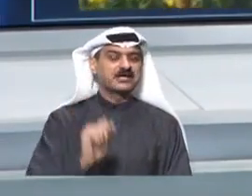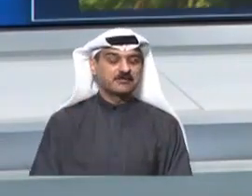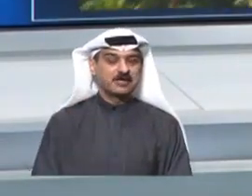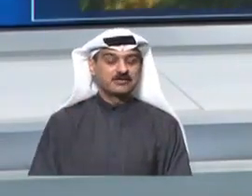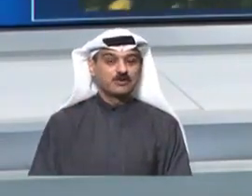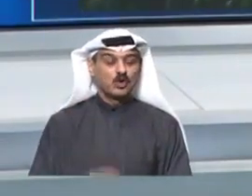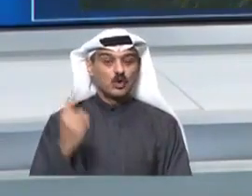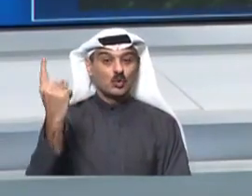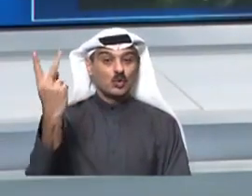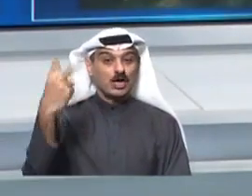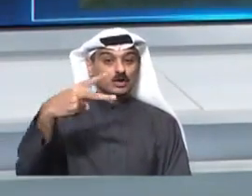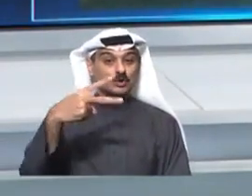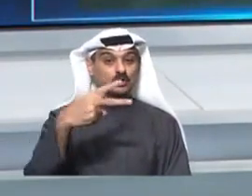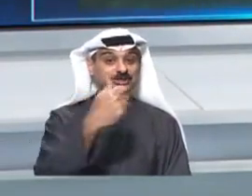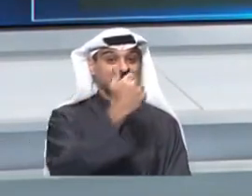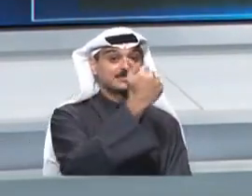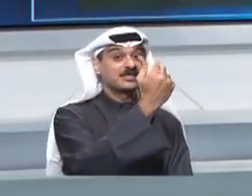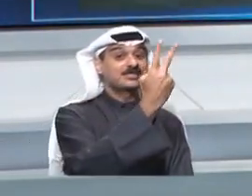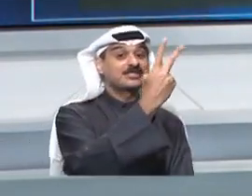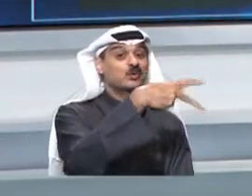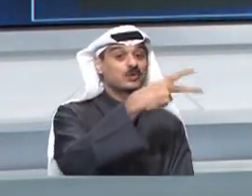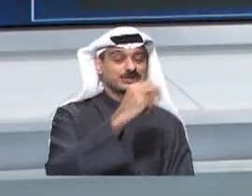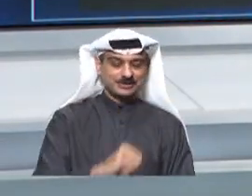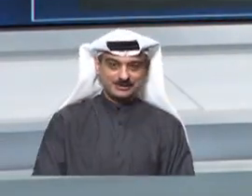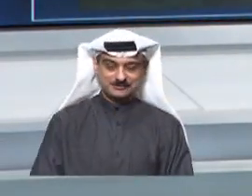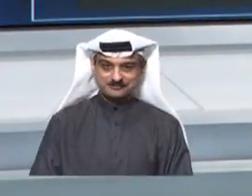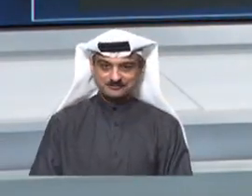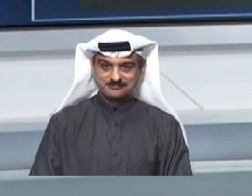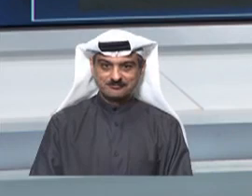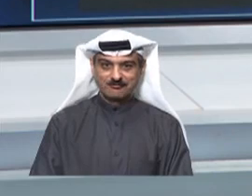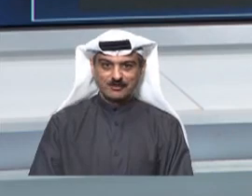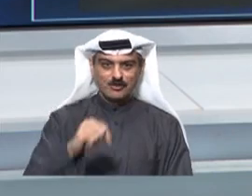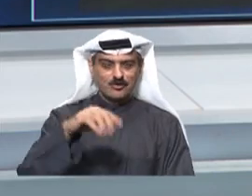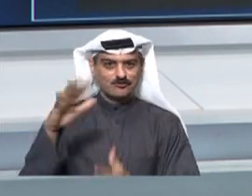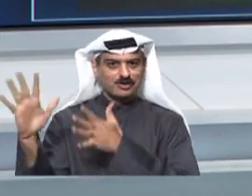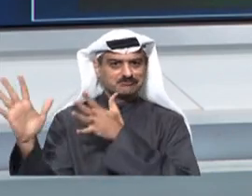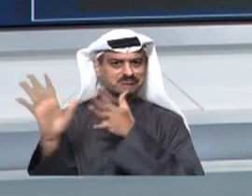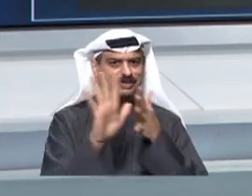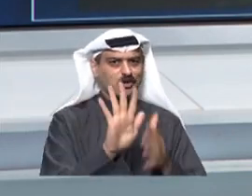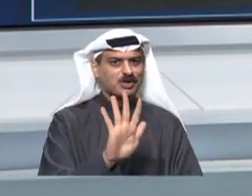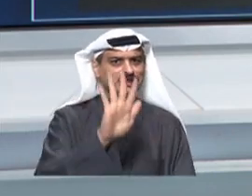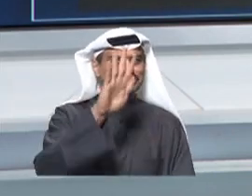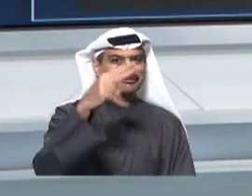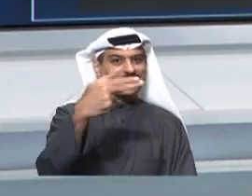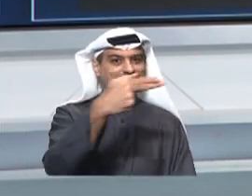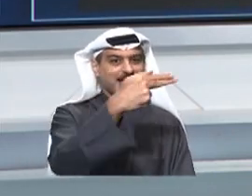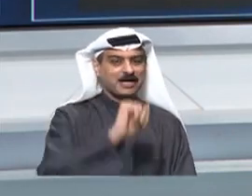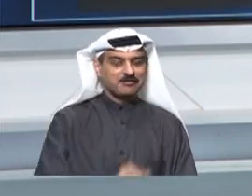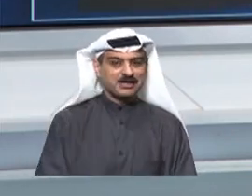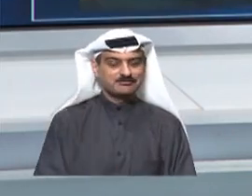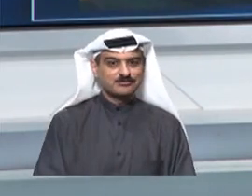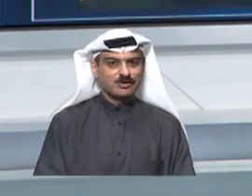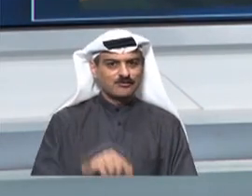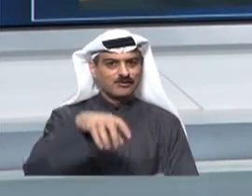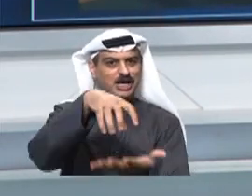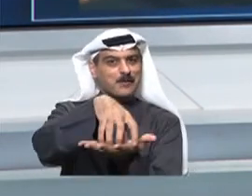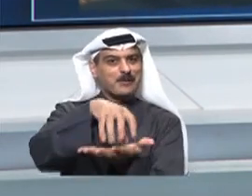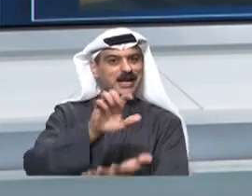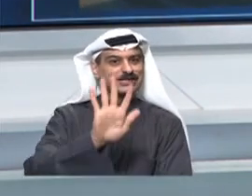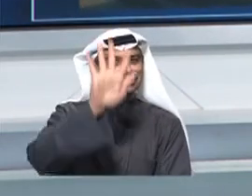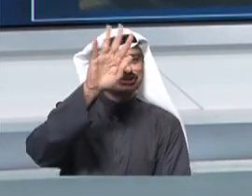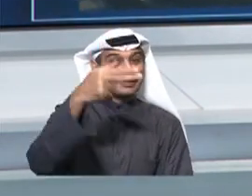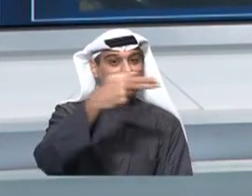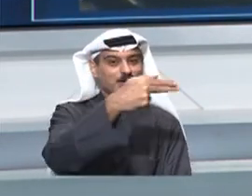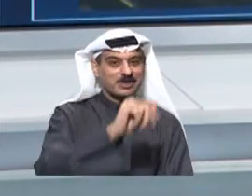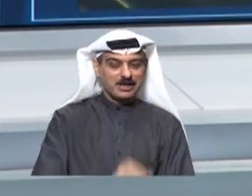بين 21 إلى 26 درجة مئوية مع هواء شمالي غربي على المناطق الشمالية وشمالية الغربية من البلاد،